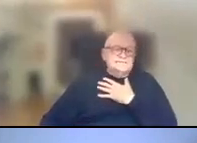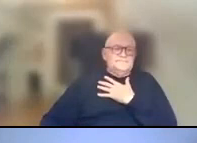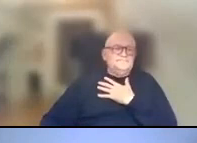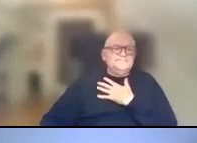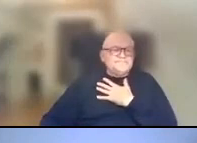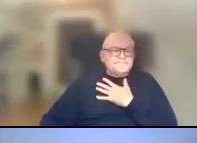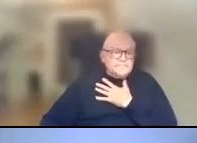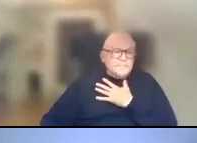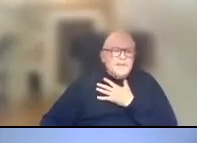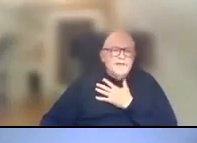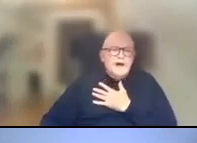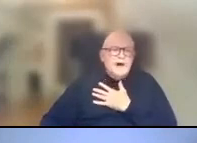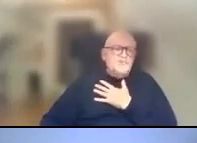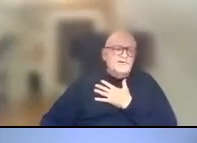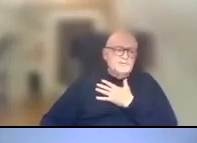Täter